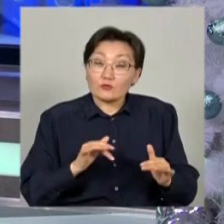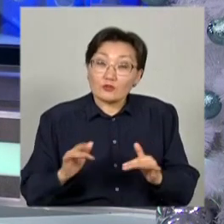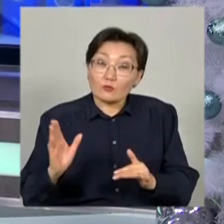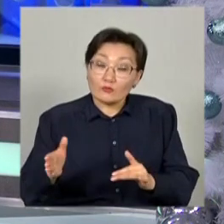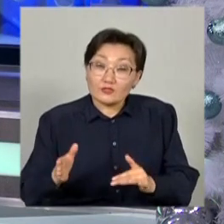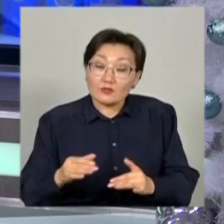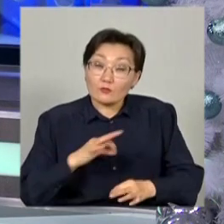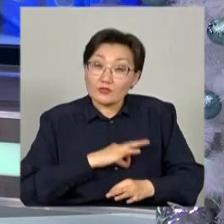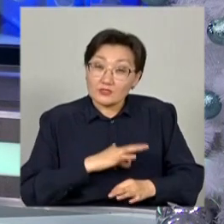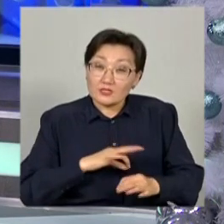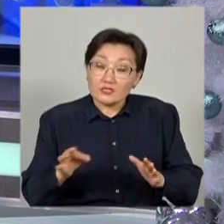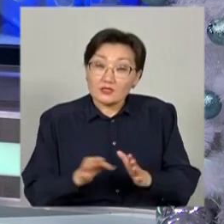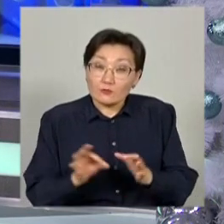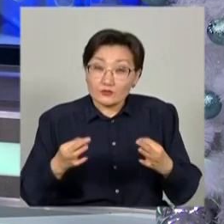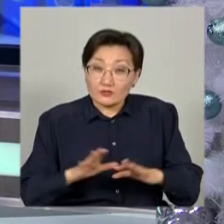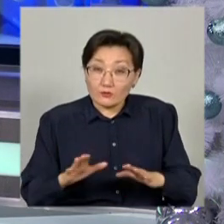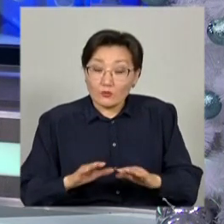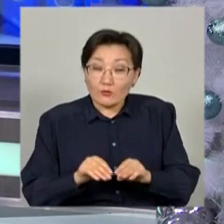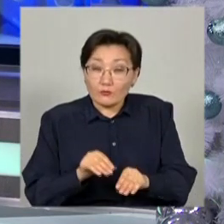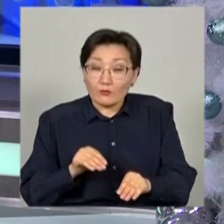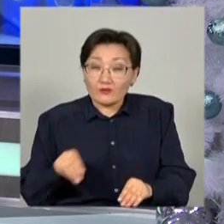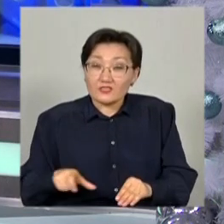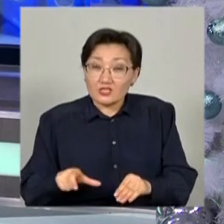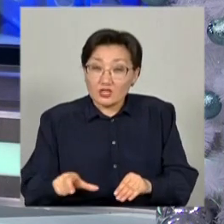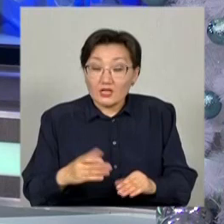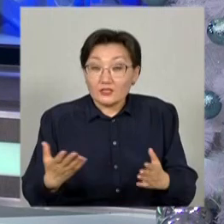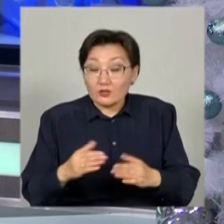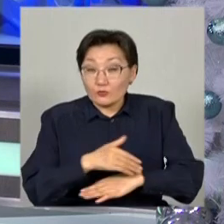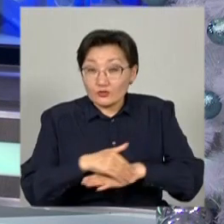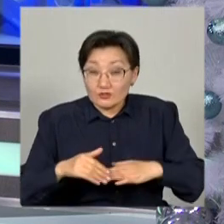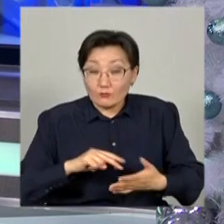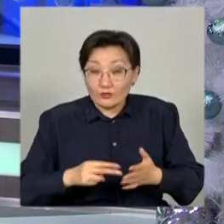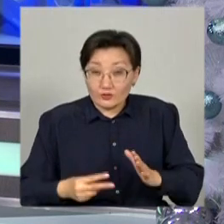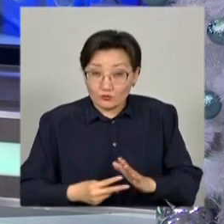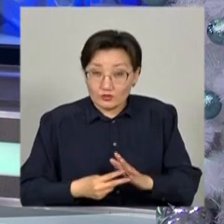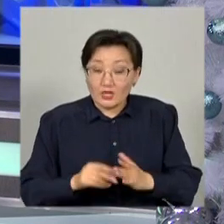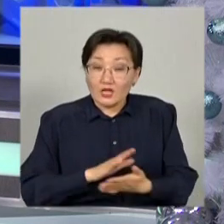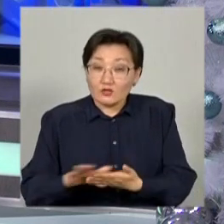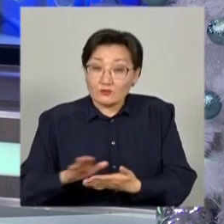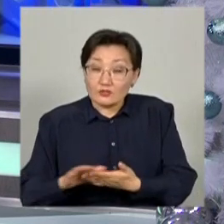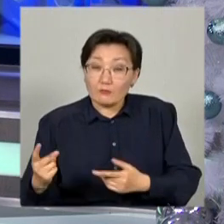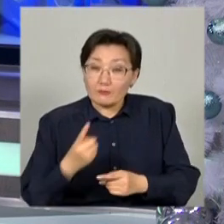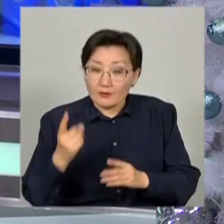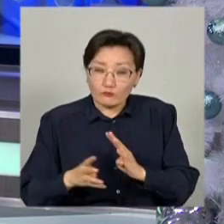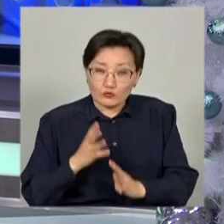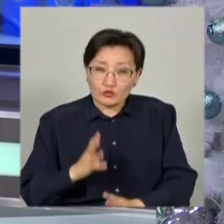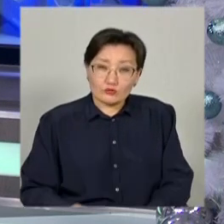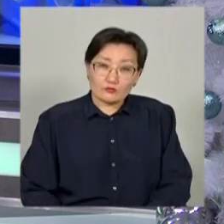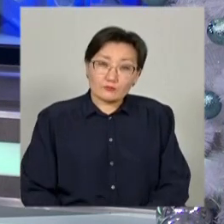будут предприниматься в целях недопущения пробок на дорогах и какие улицы планируете очищать в первую очередь?